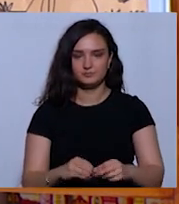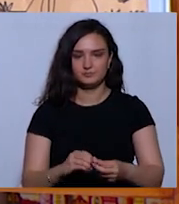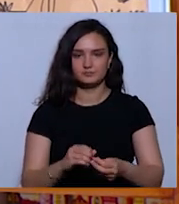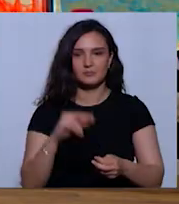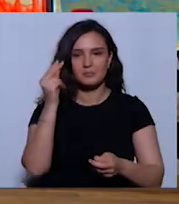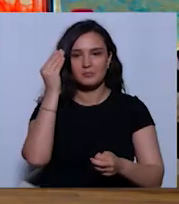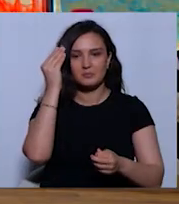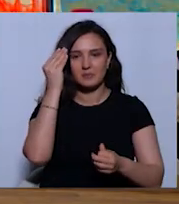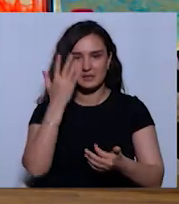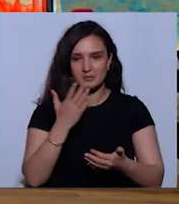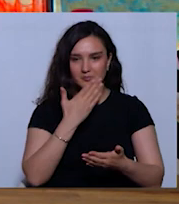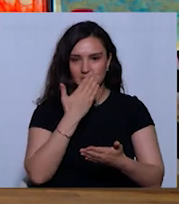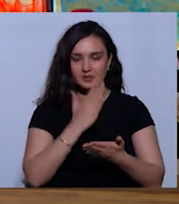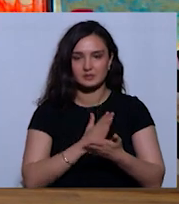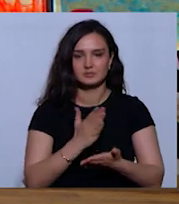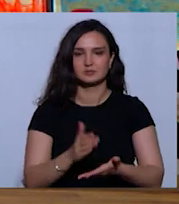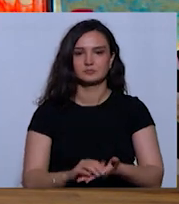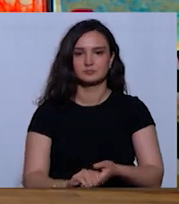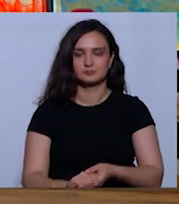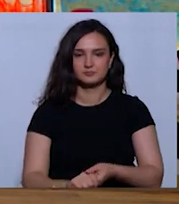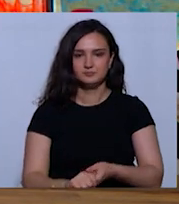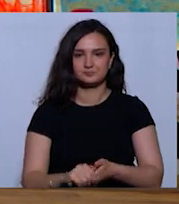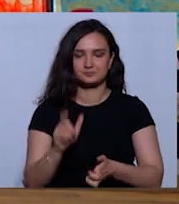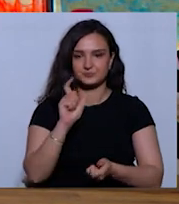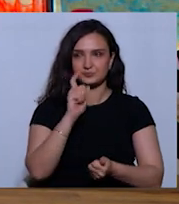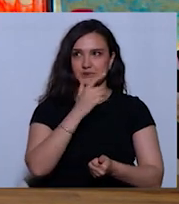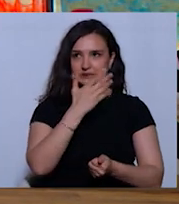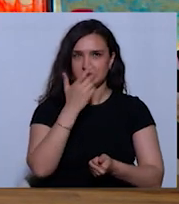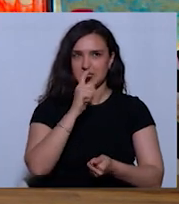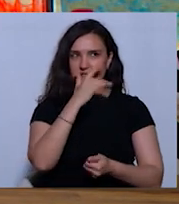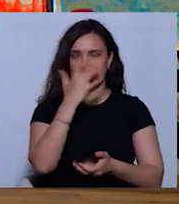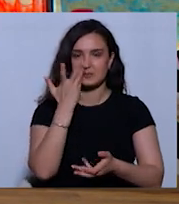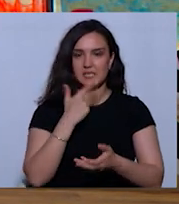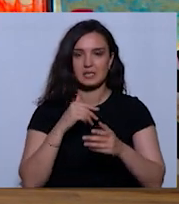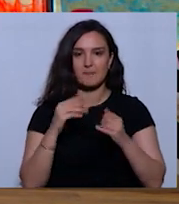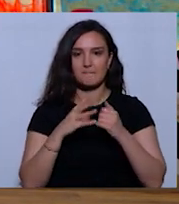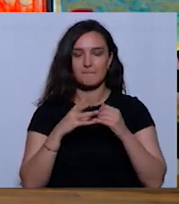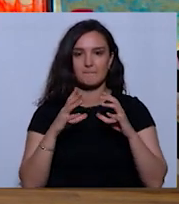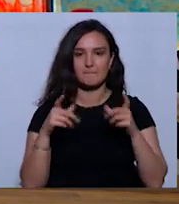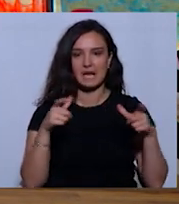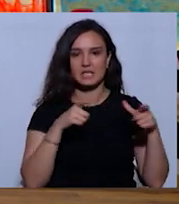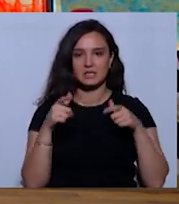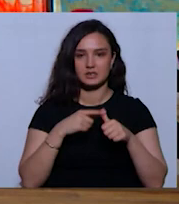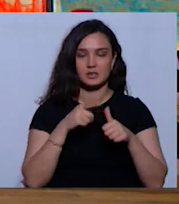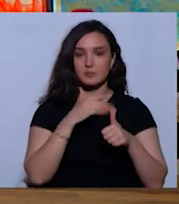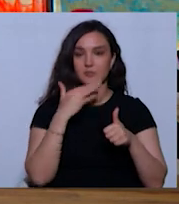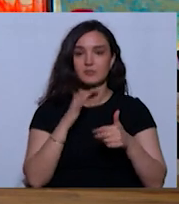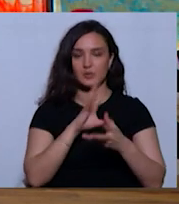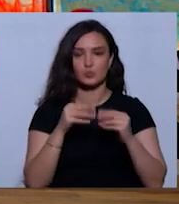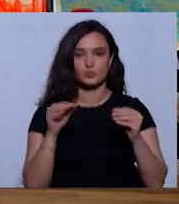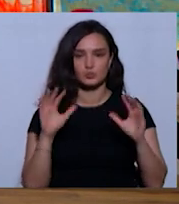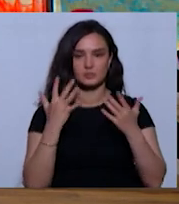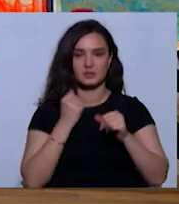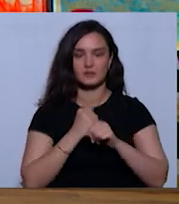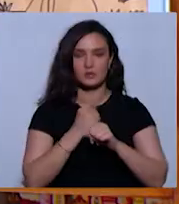ფილმი, არაერთი ცისფერი პლანეტა ქვია. რავიც, ბევრი, ბევრი. ეხა უცბად გავაკეთებ